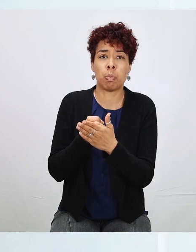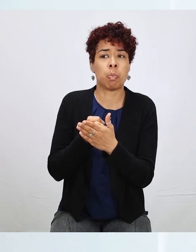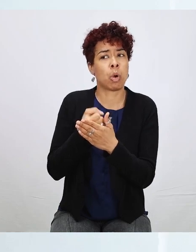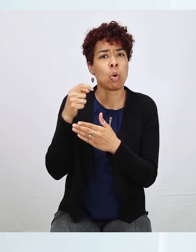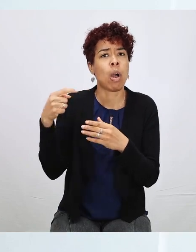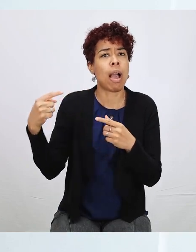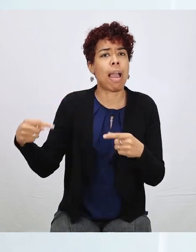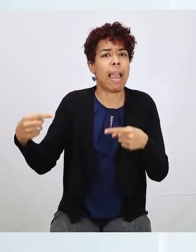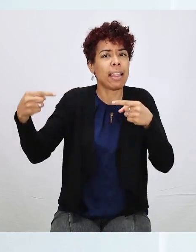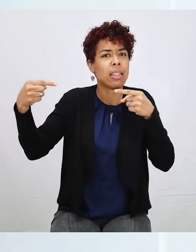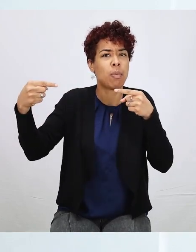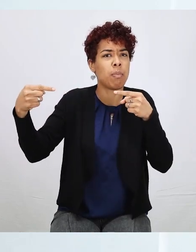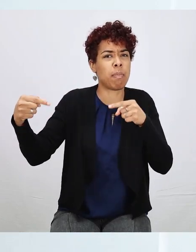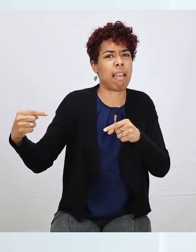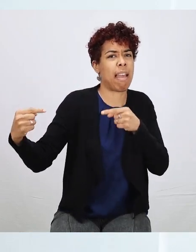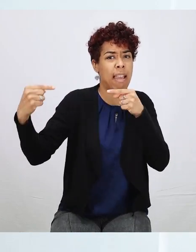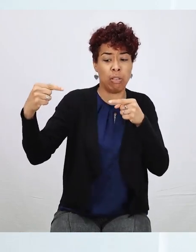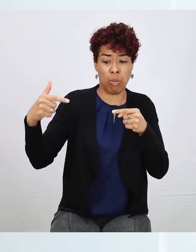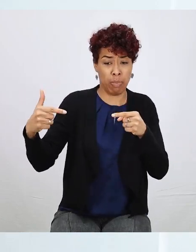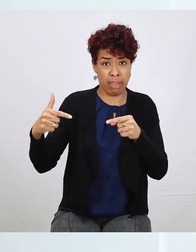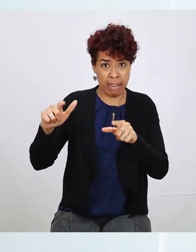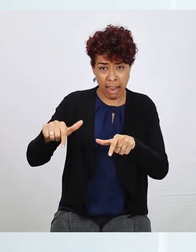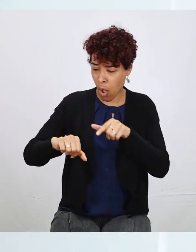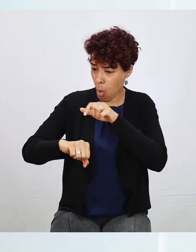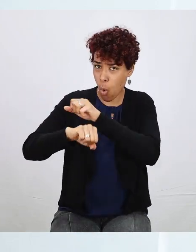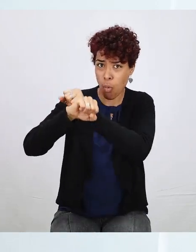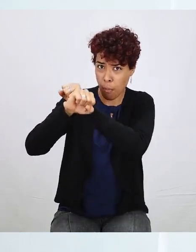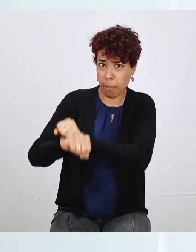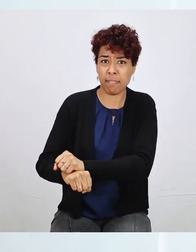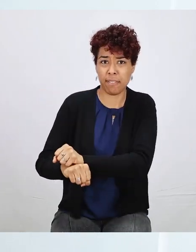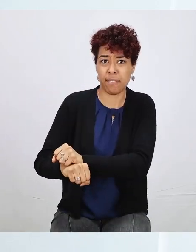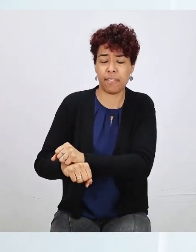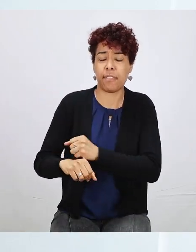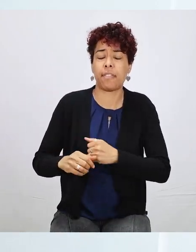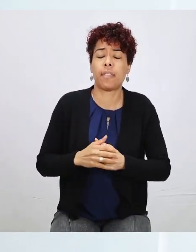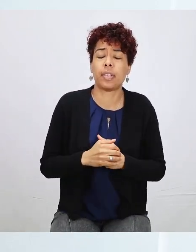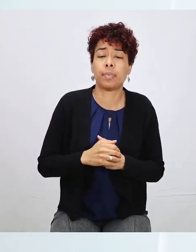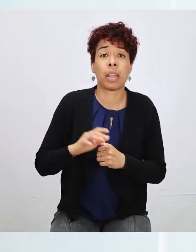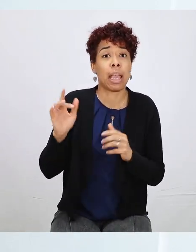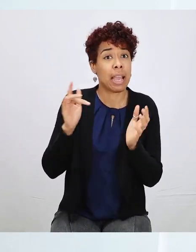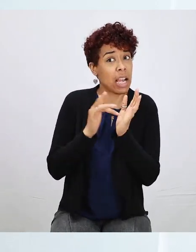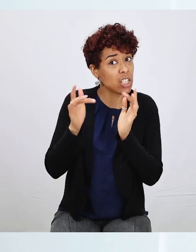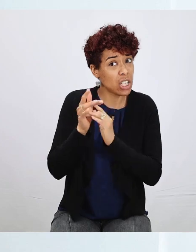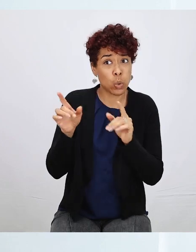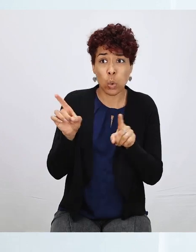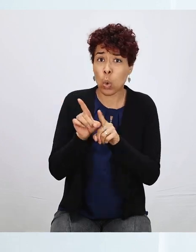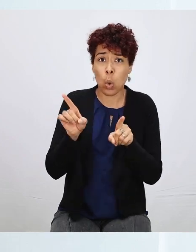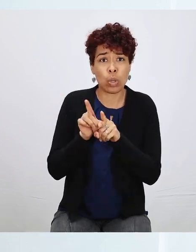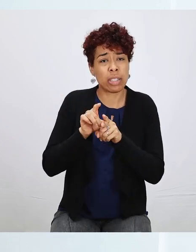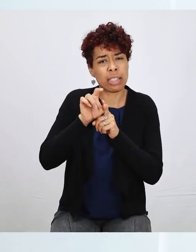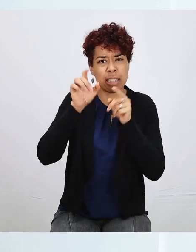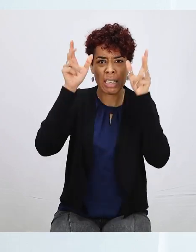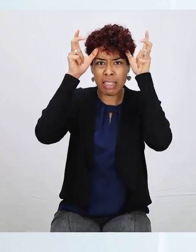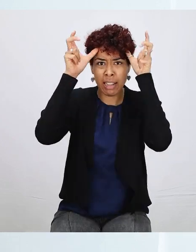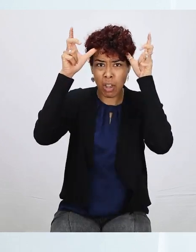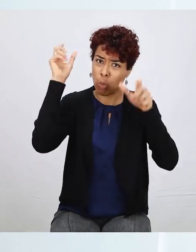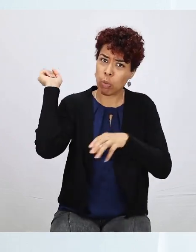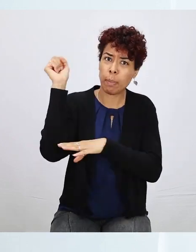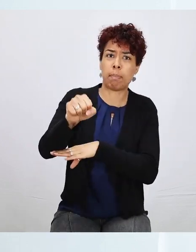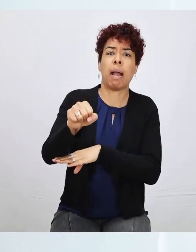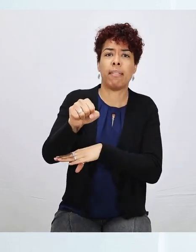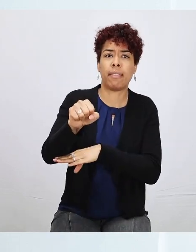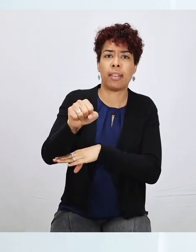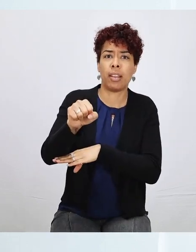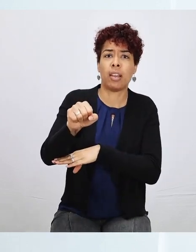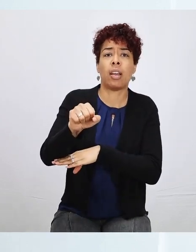sous leurs pieds. Et c'est ce que nous dit les Écritures pour nous aujourd'hui. En Jésus-Christ, Jésus eh bien, a vaincu l'ennemi de notre âme. Et aujourd'hui, eh bien,